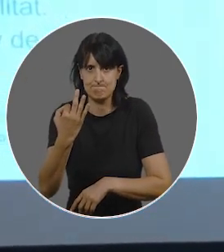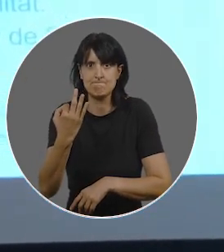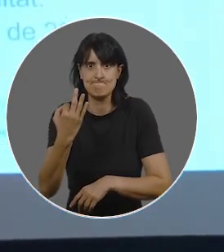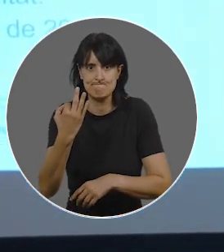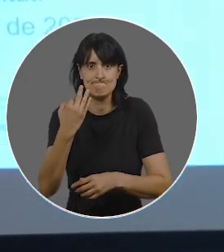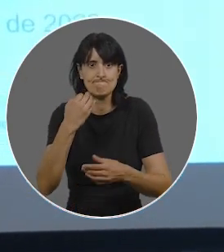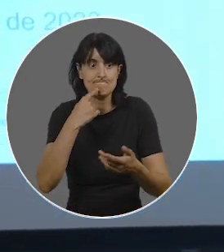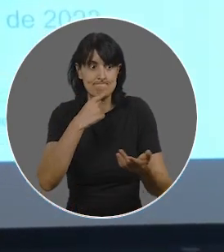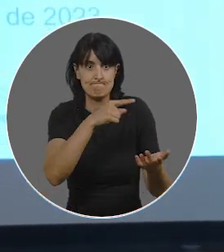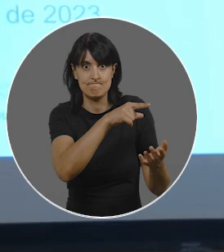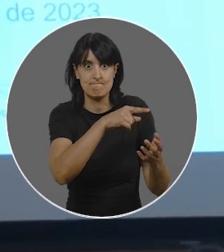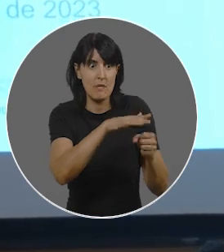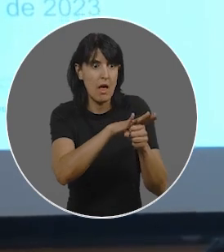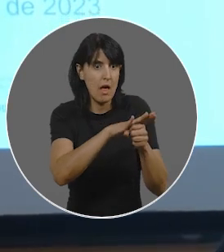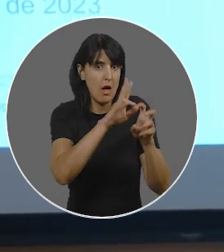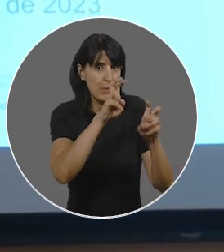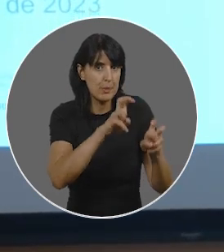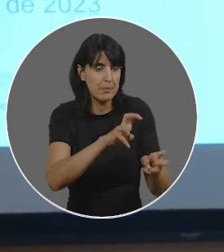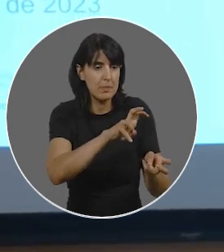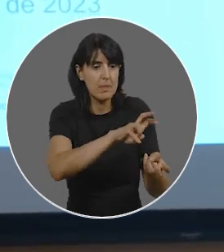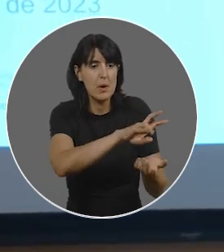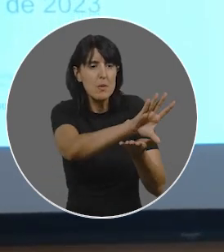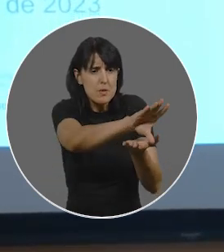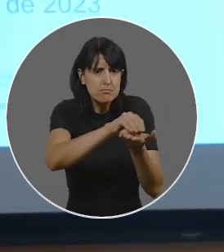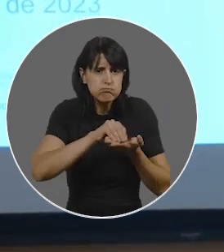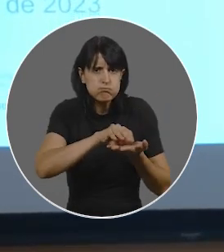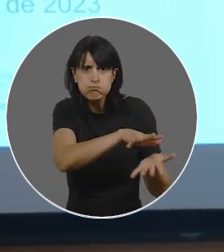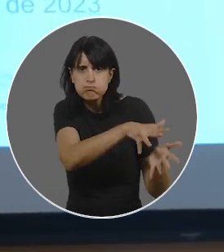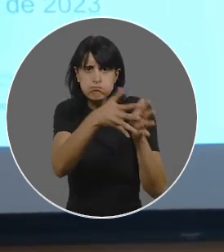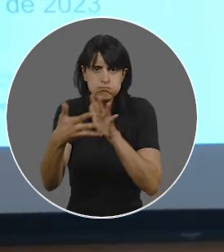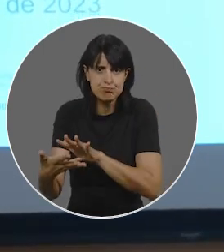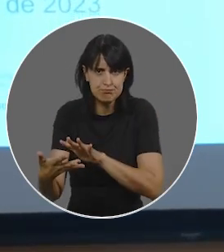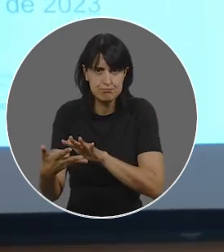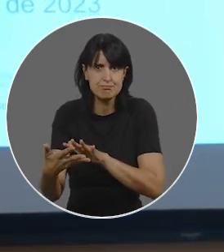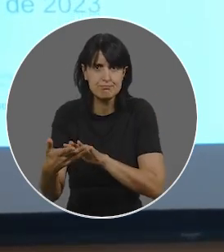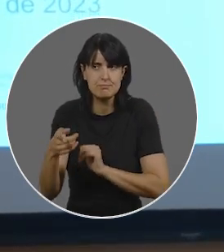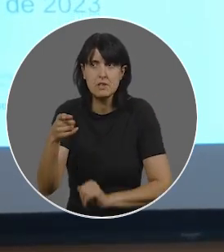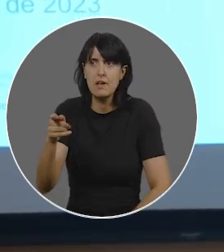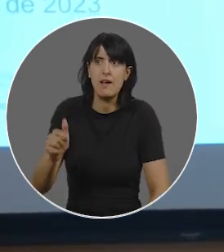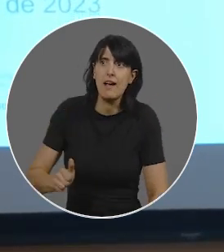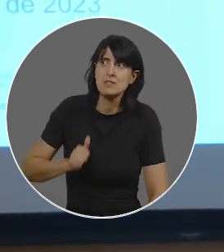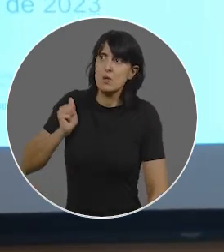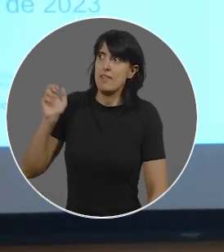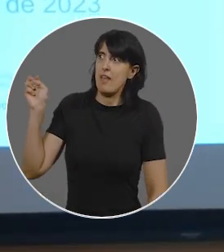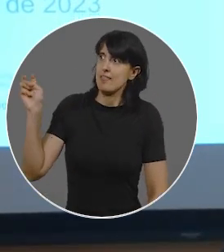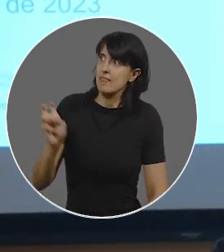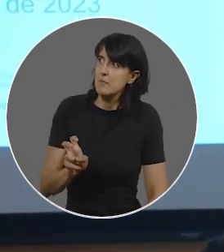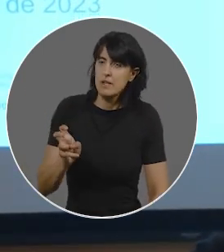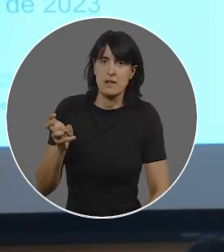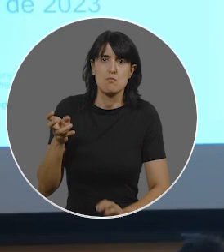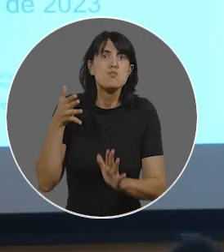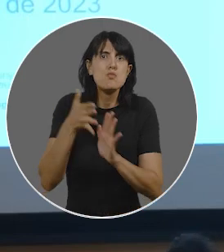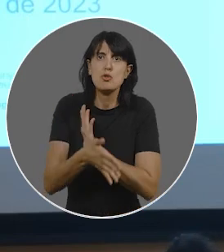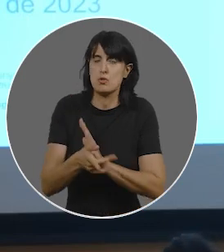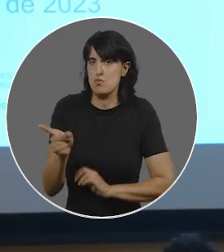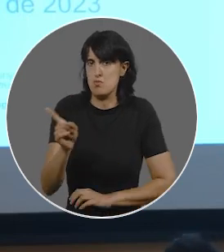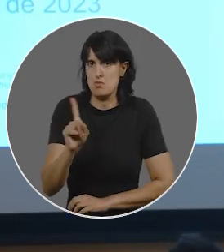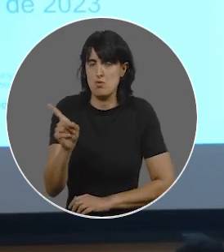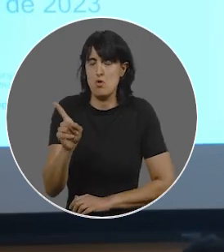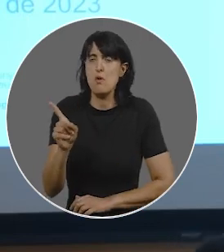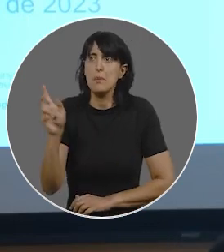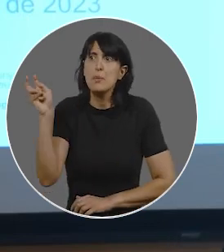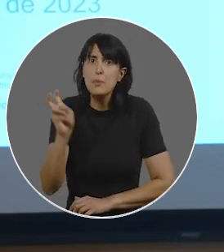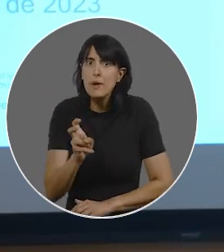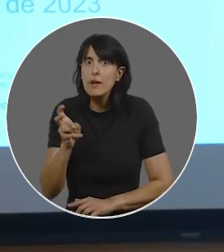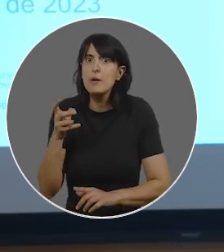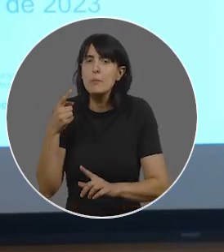com tot això l'agafem, perquè per nosaltres no estan aquí per casualitat, estan perquè són